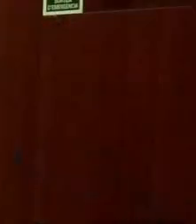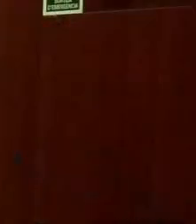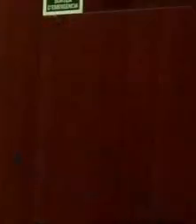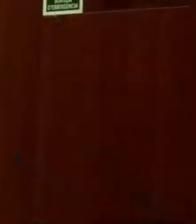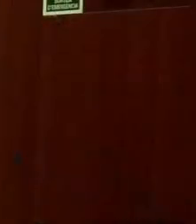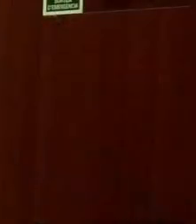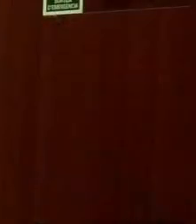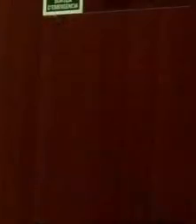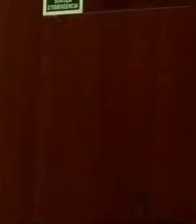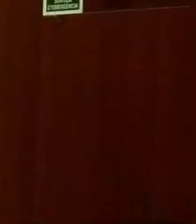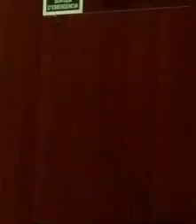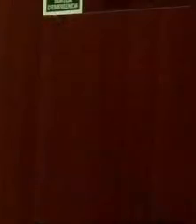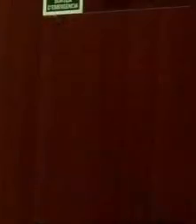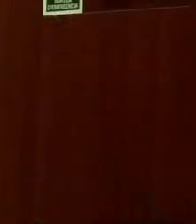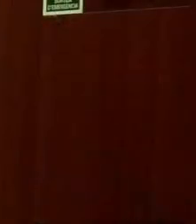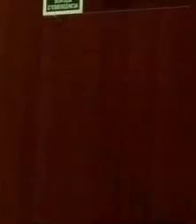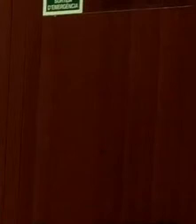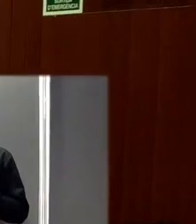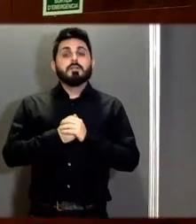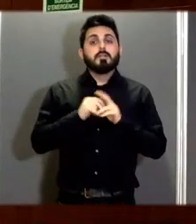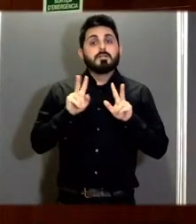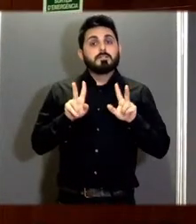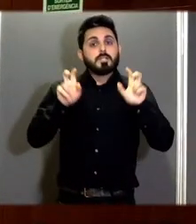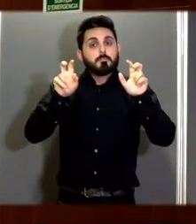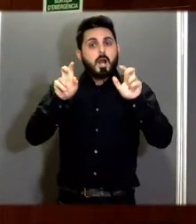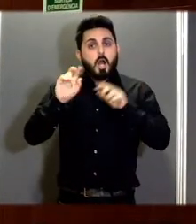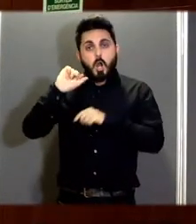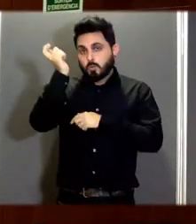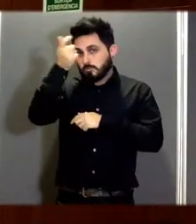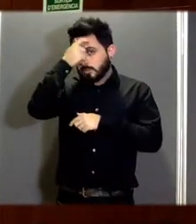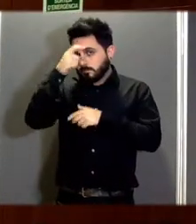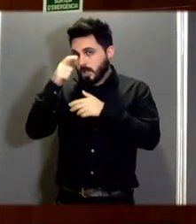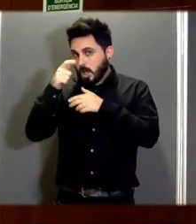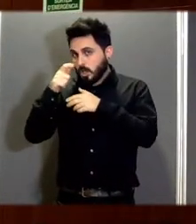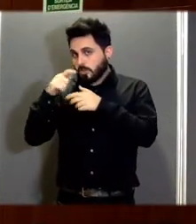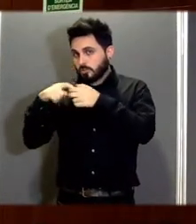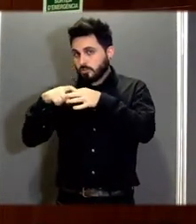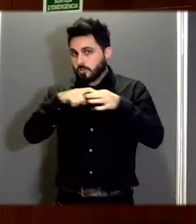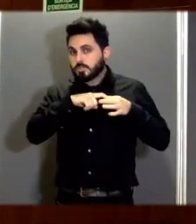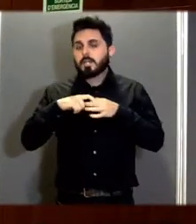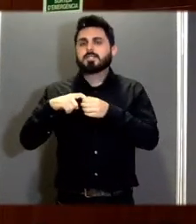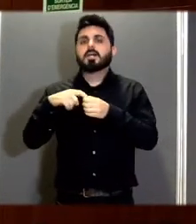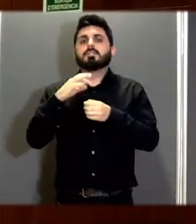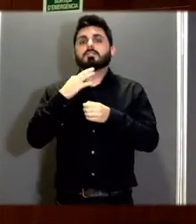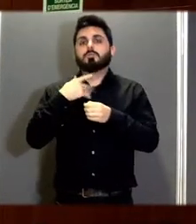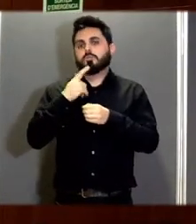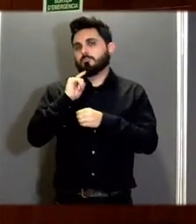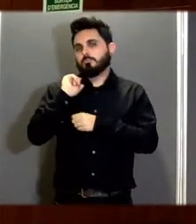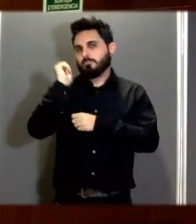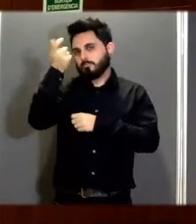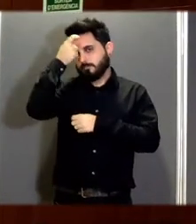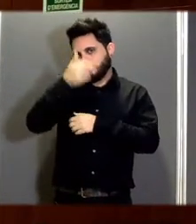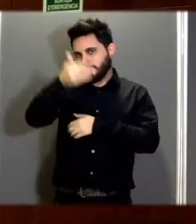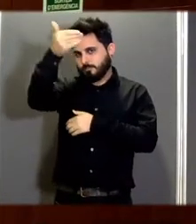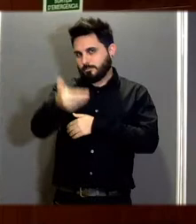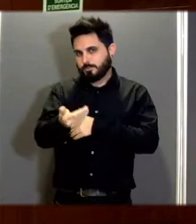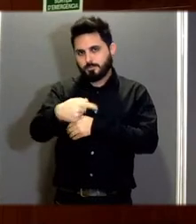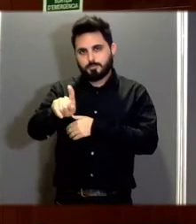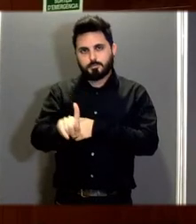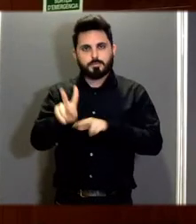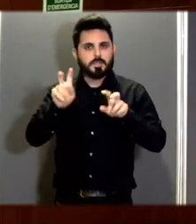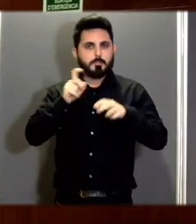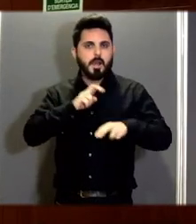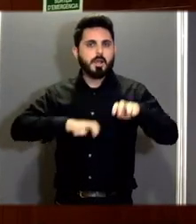Àngels, aquest concepte de solidaritat sempre és un de les claus del teu pensament. Aquest concepte d'empatia,